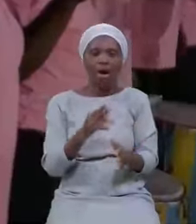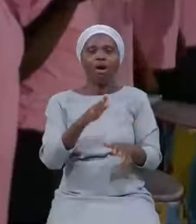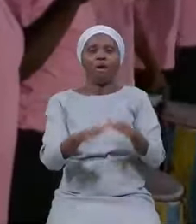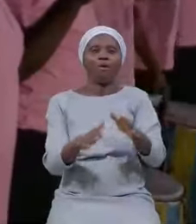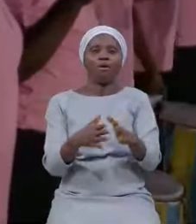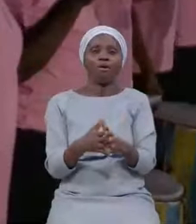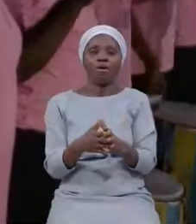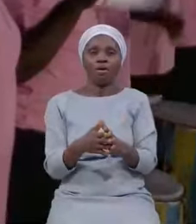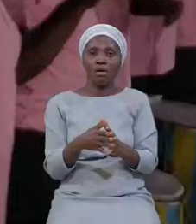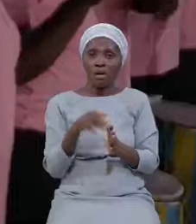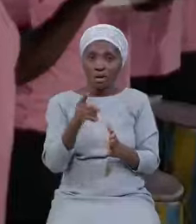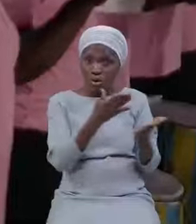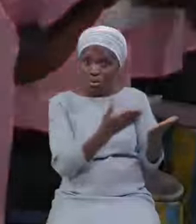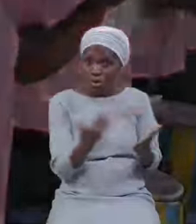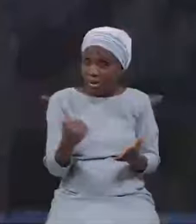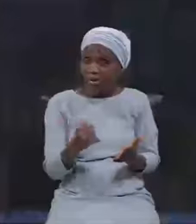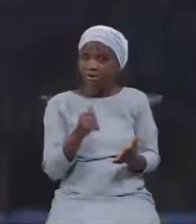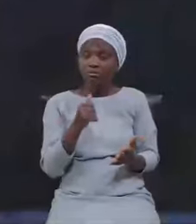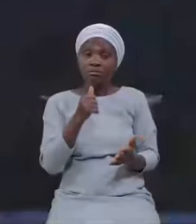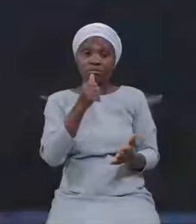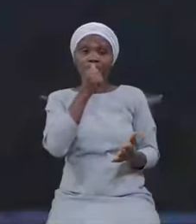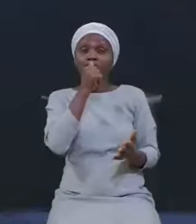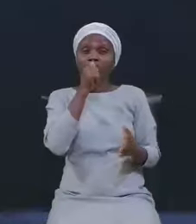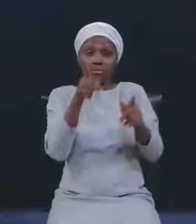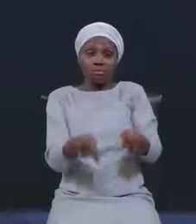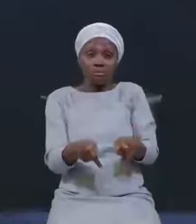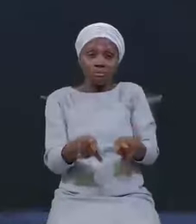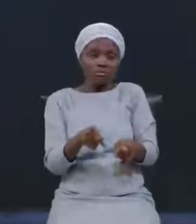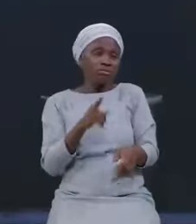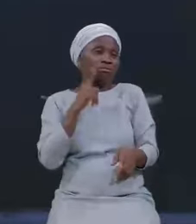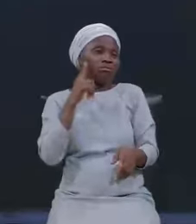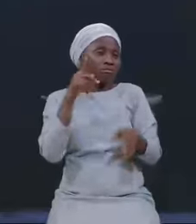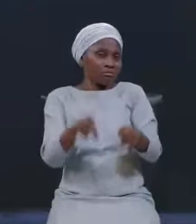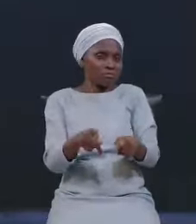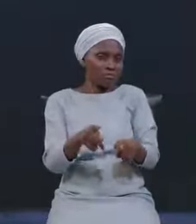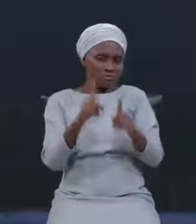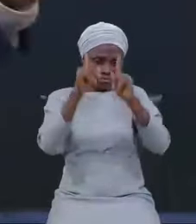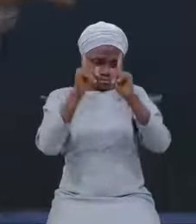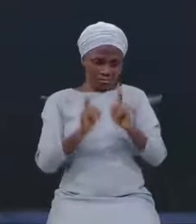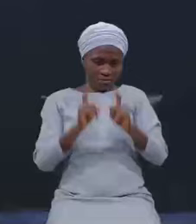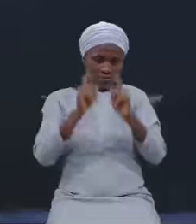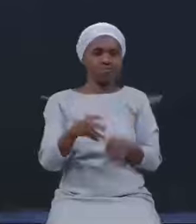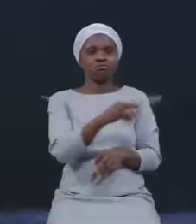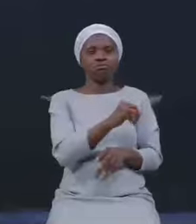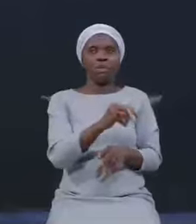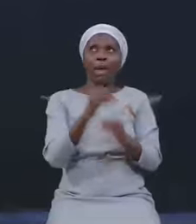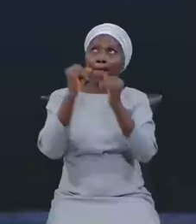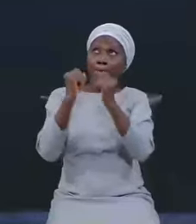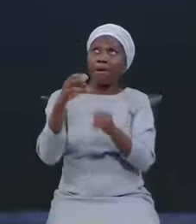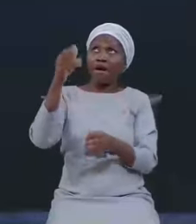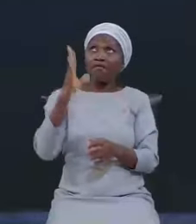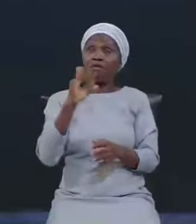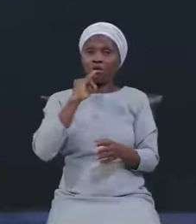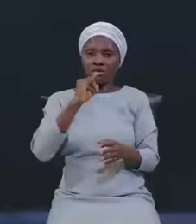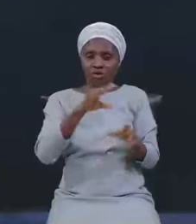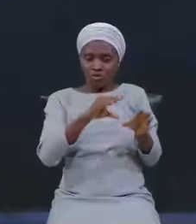muet. Il faut le tester. La puissance de Dieu bouge, touchant